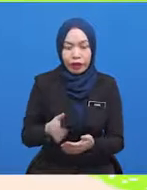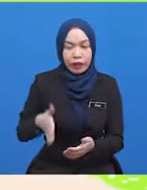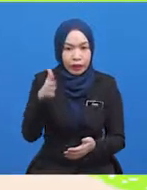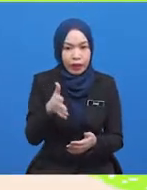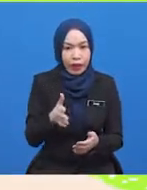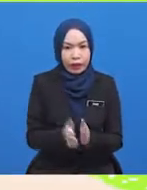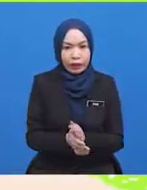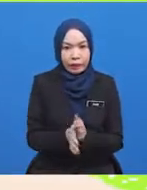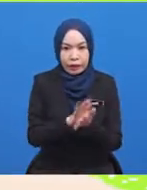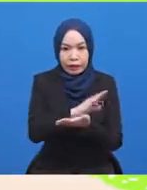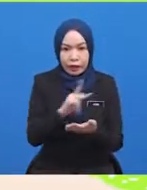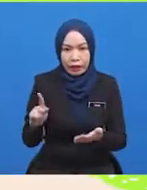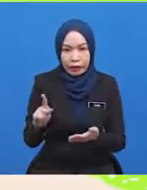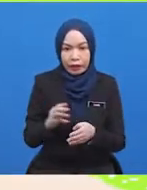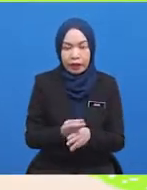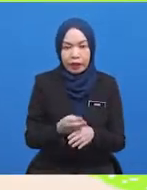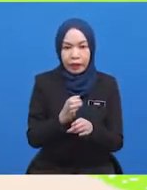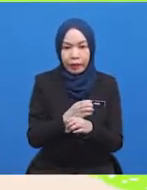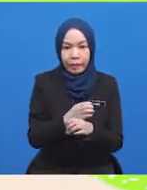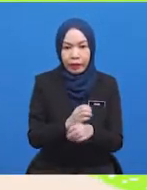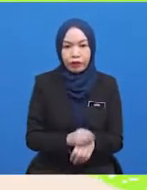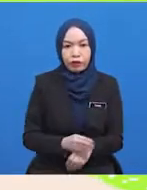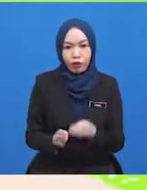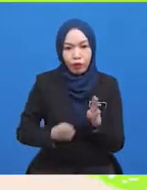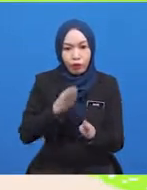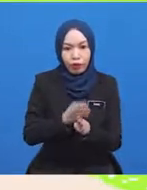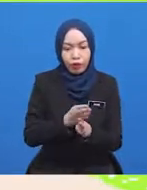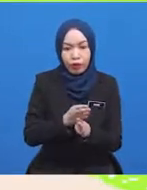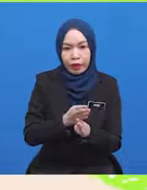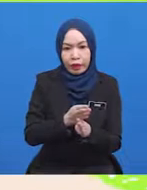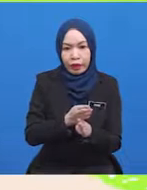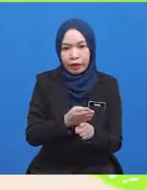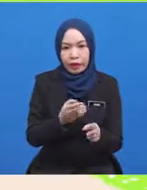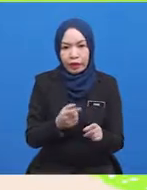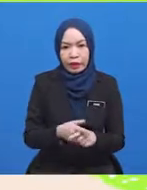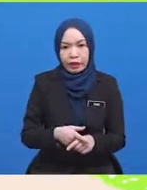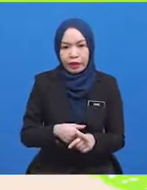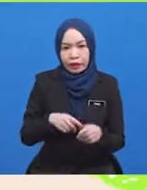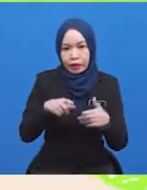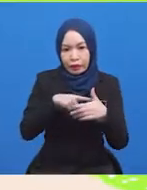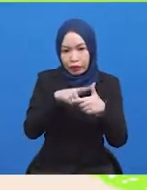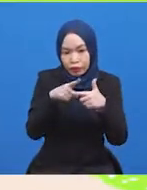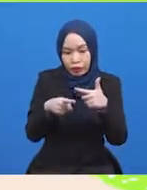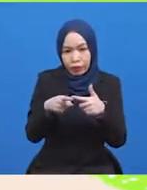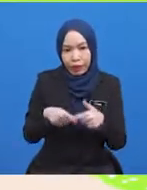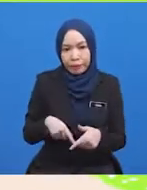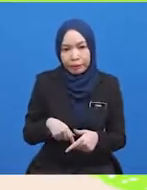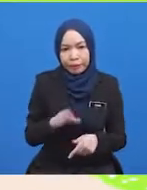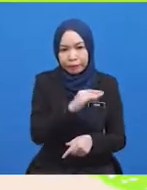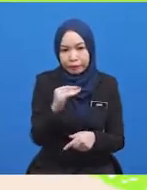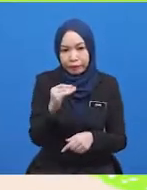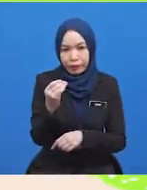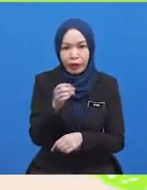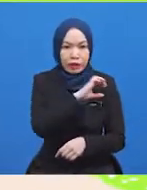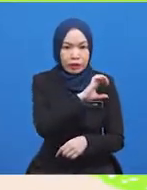menghasilkan bentuk muka bumi daik dan lereng curam. Kedua, batuan granit. Ciri batuan